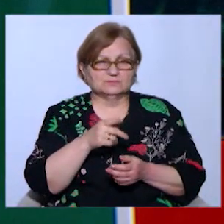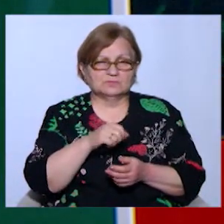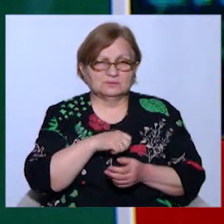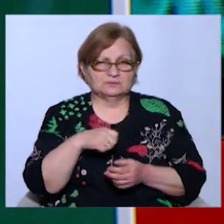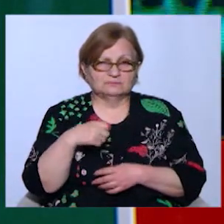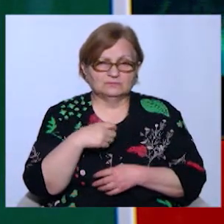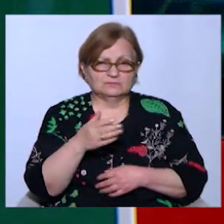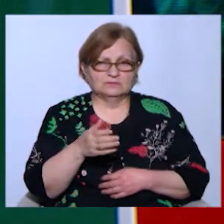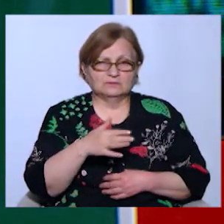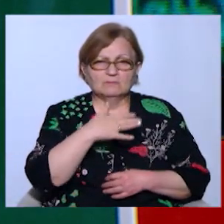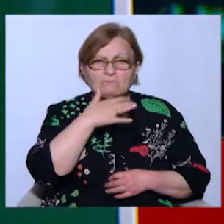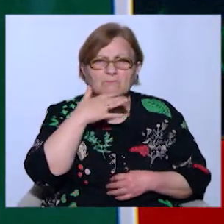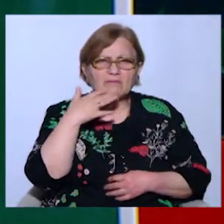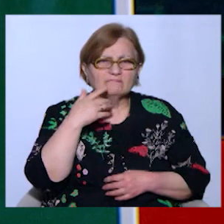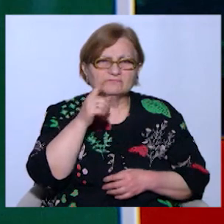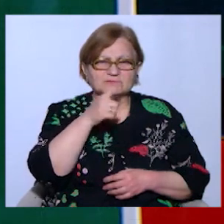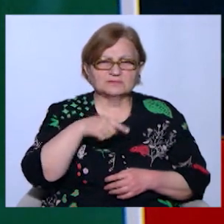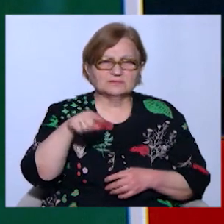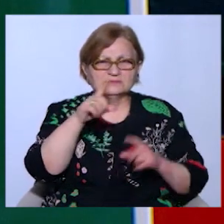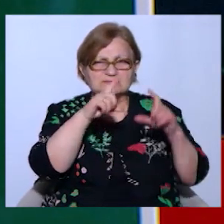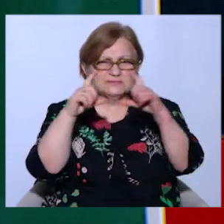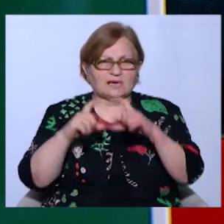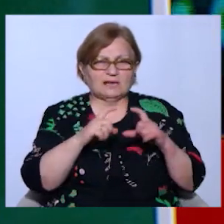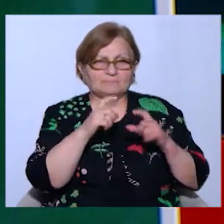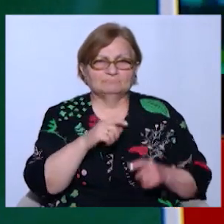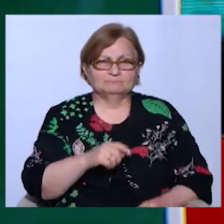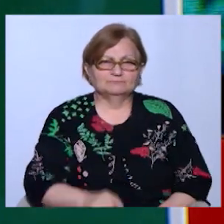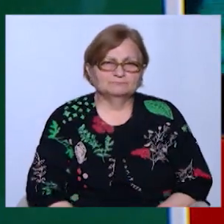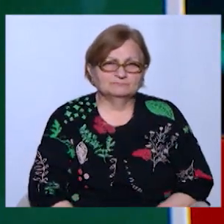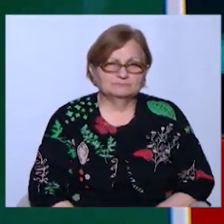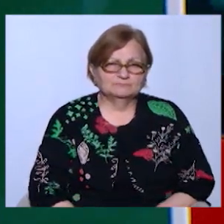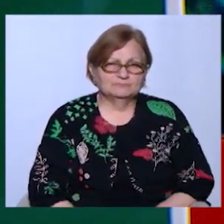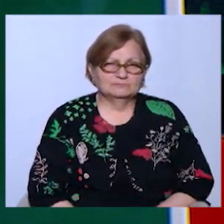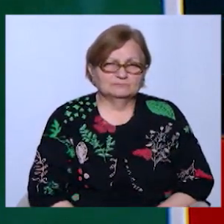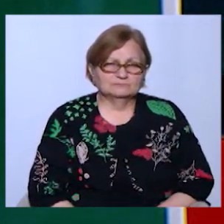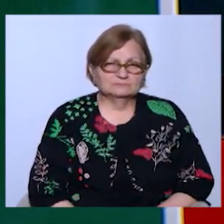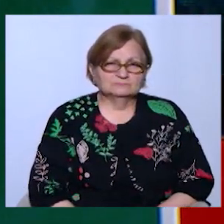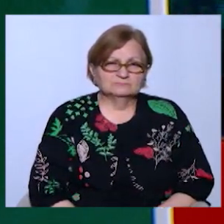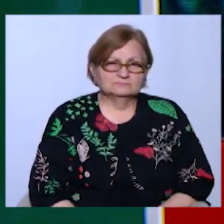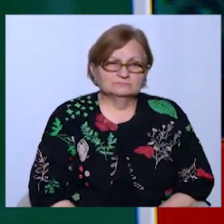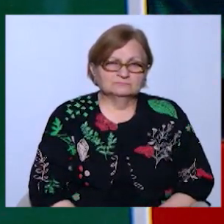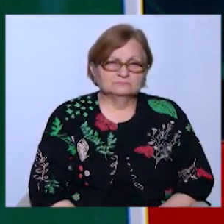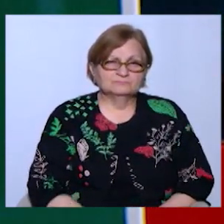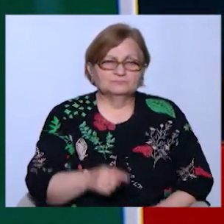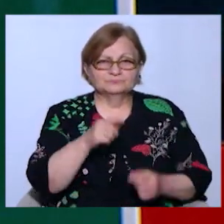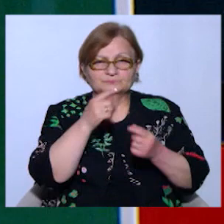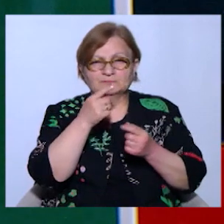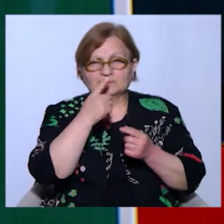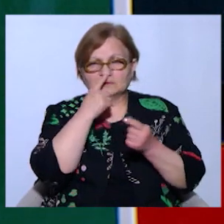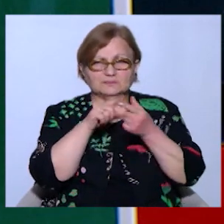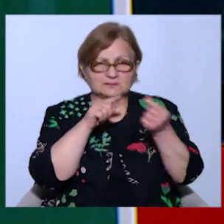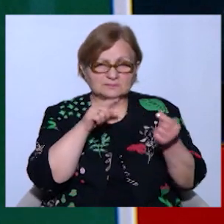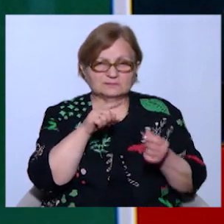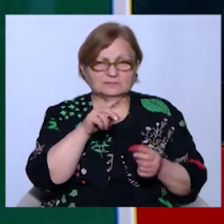ასე ვთქვათ, ბევრი წრე. აი ავიღე ერთი ბოლო ფარგლის, რომელიცაც აქ წვეტი და